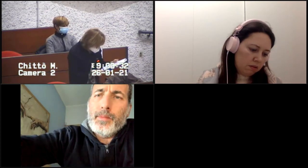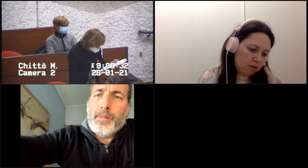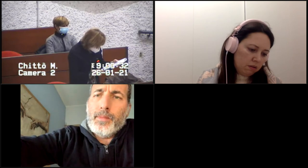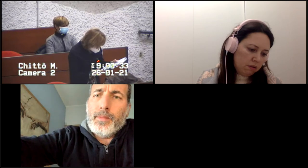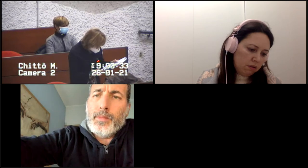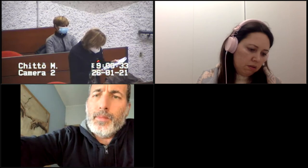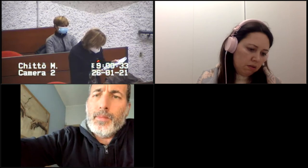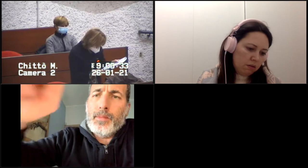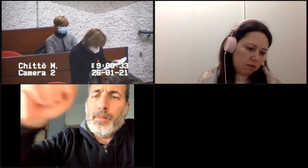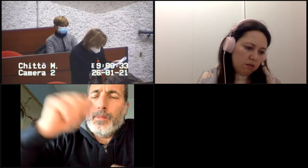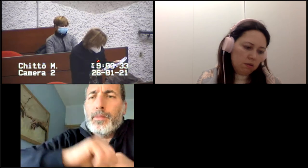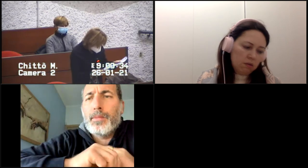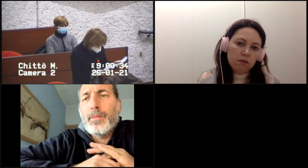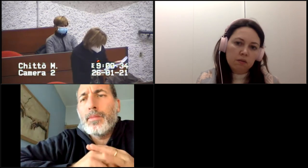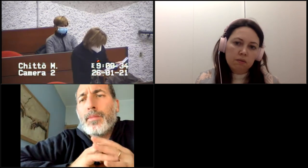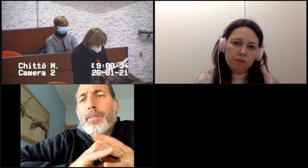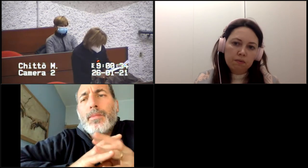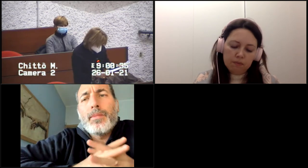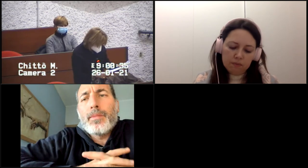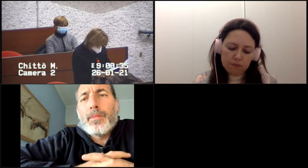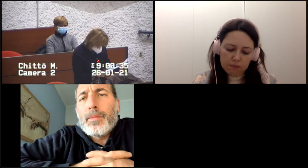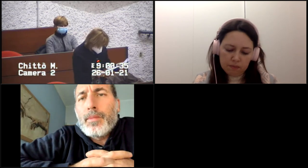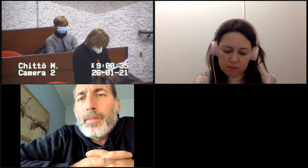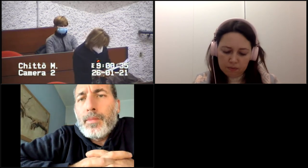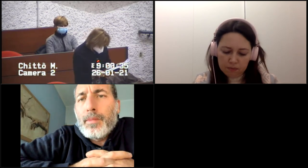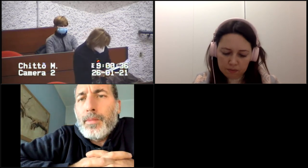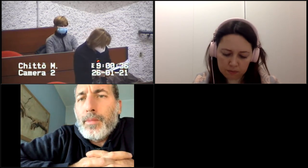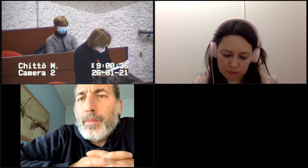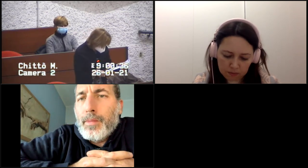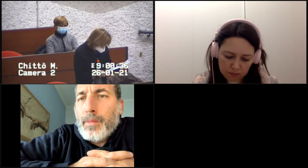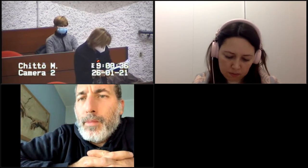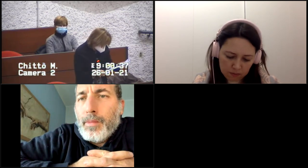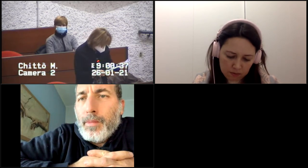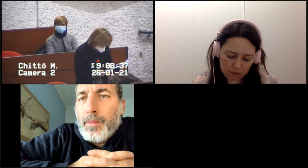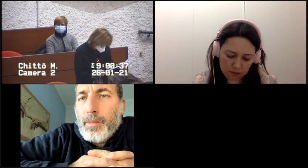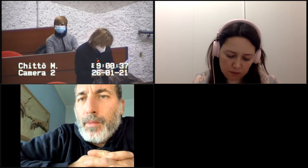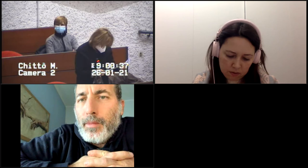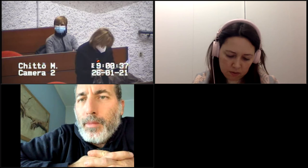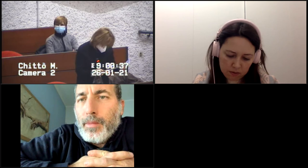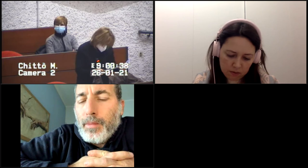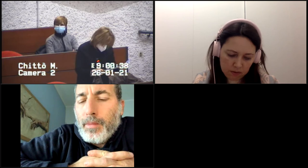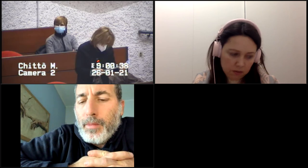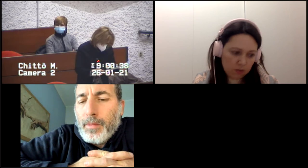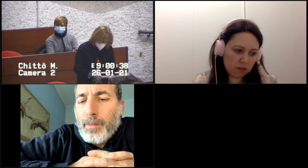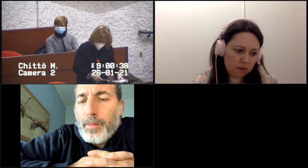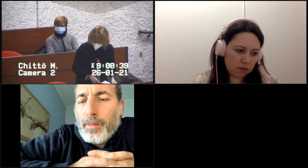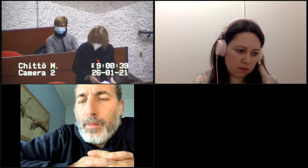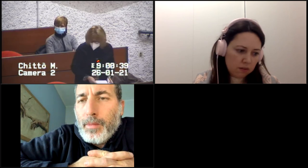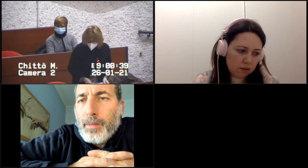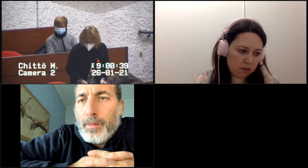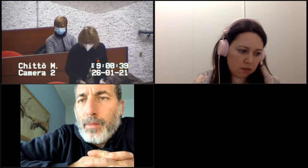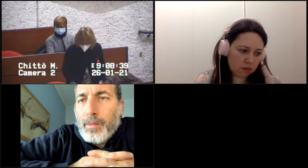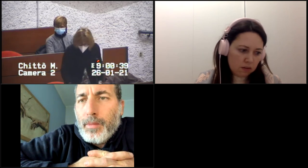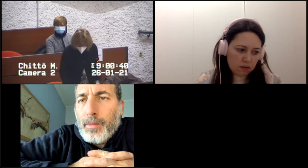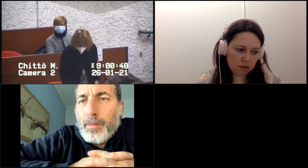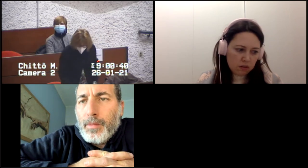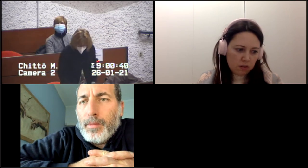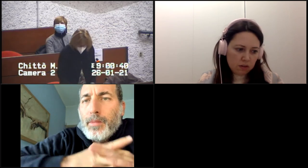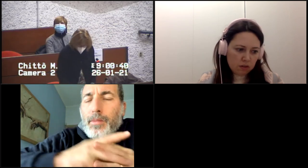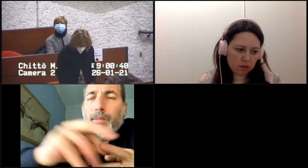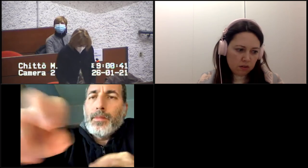e degradato del Comune di Sesto San Giovanni sulla base della ricognizione in corso a supporto della redazione della variante stessa. Siamo